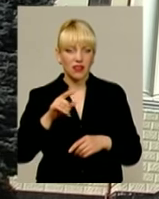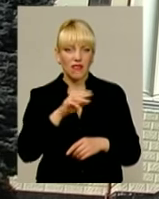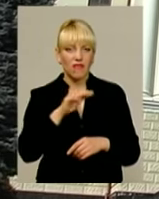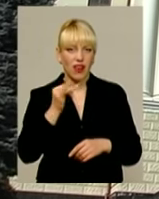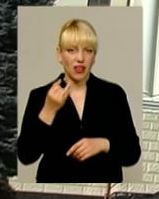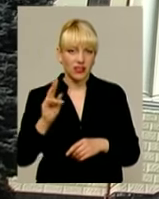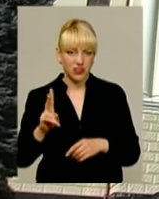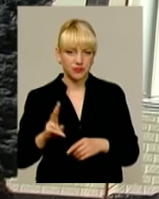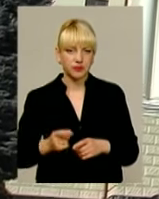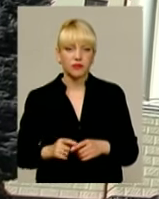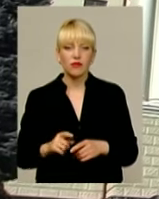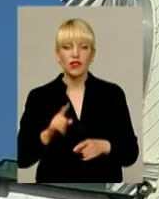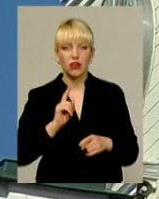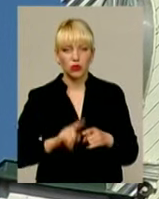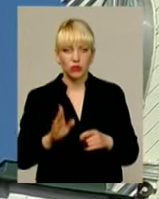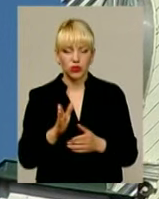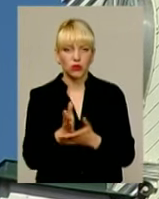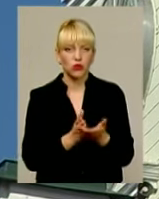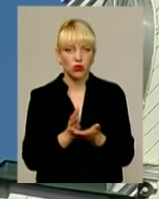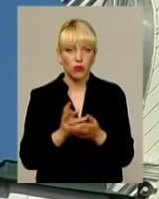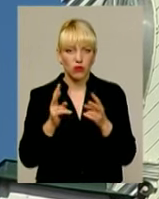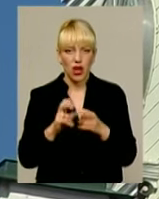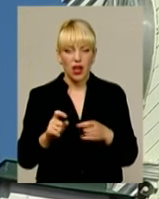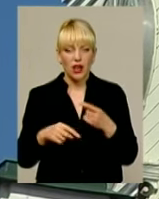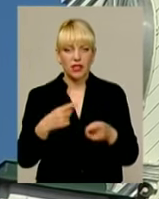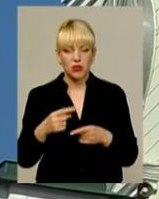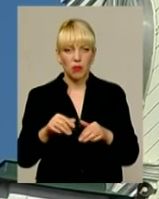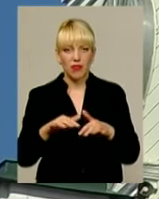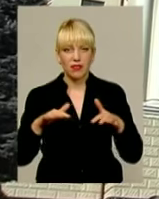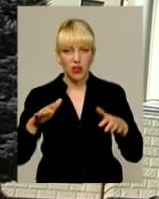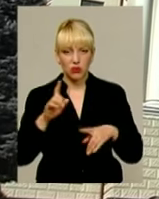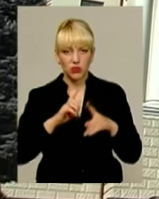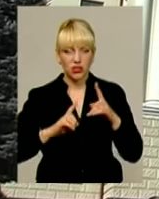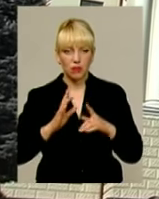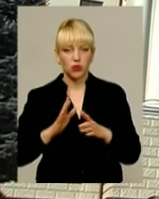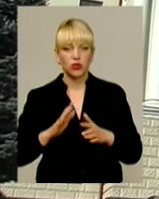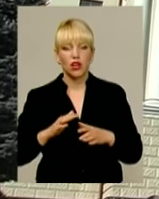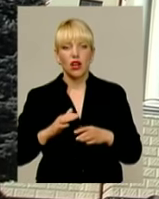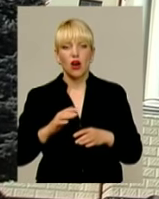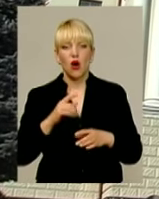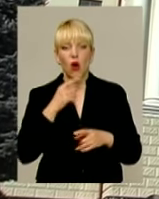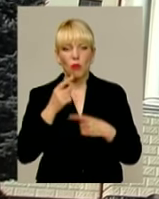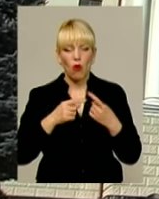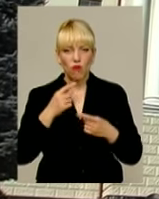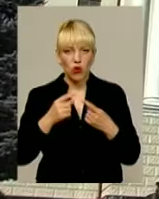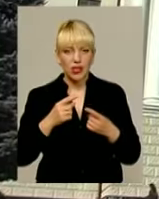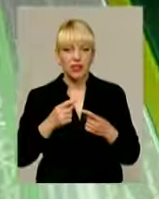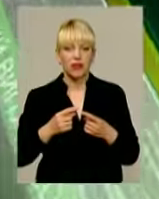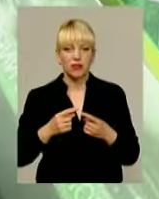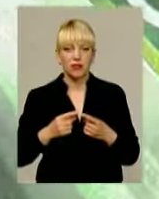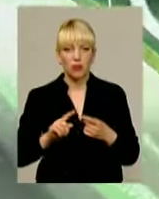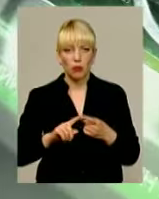незабаром в апараті Ради службове розслідування, а на наступному пленарному засіданні – бурхливе обговорення проблемного звернення.